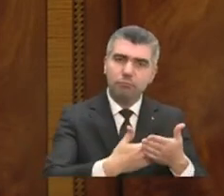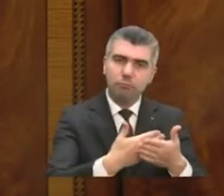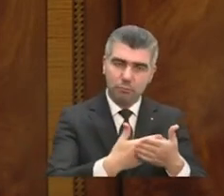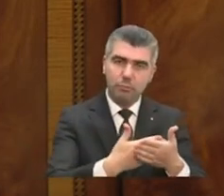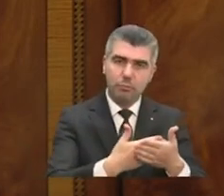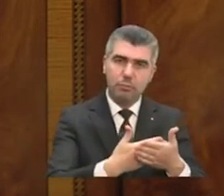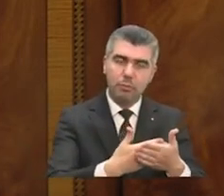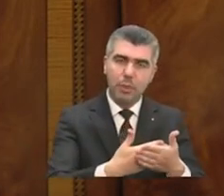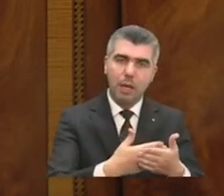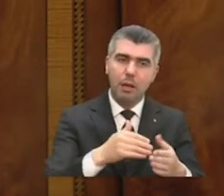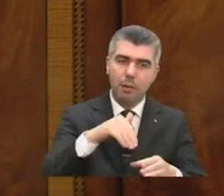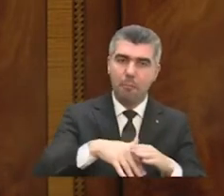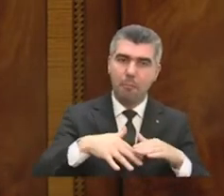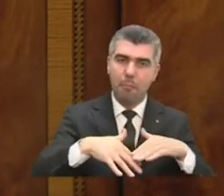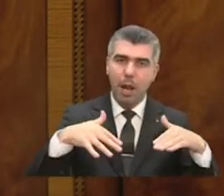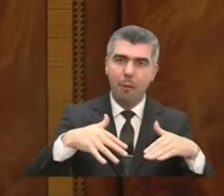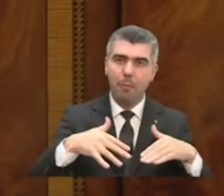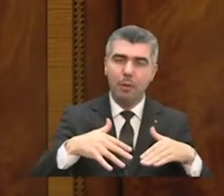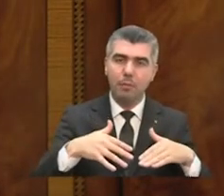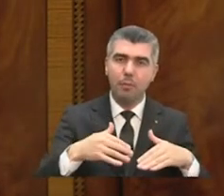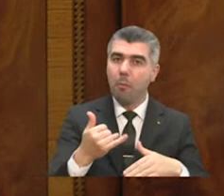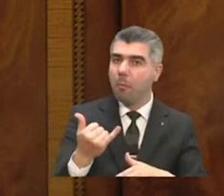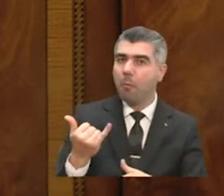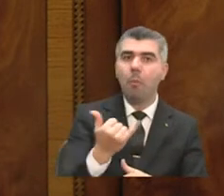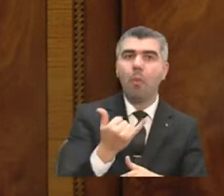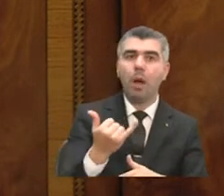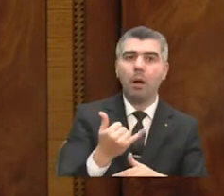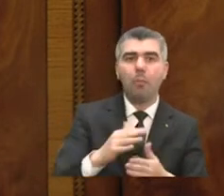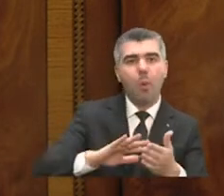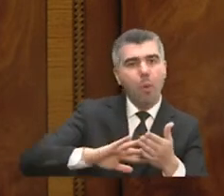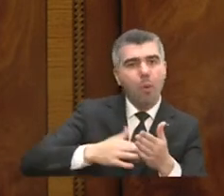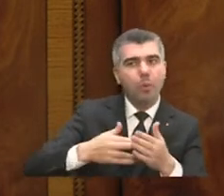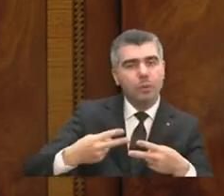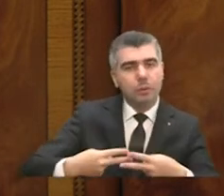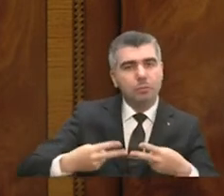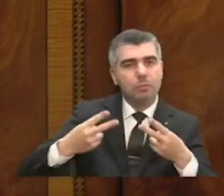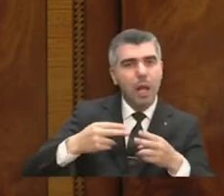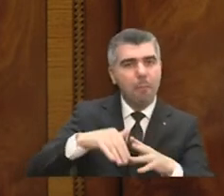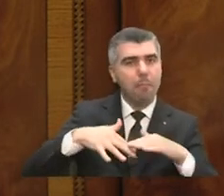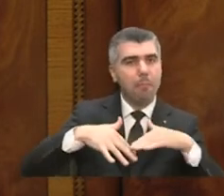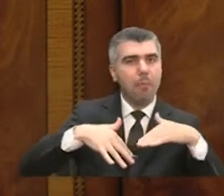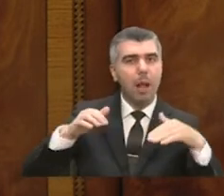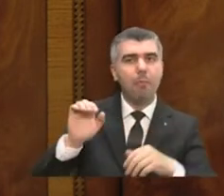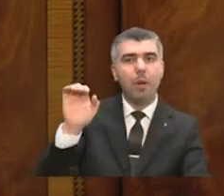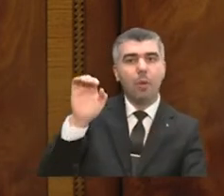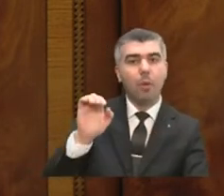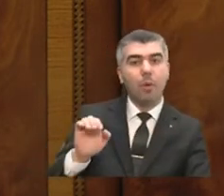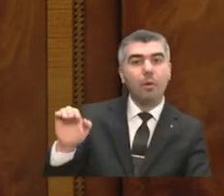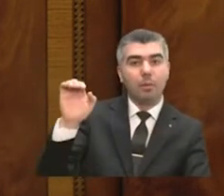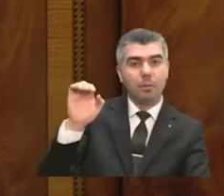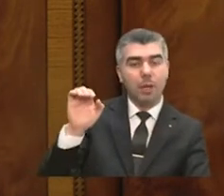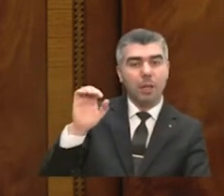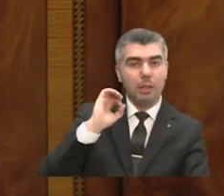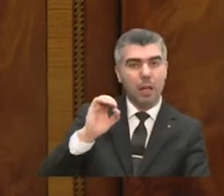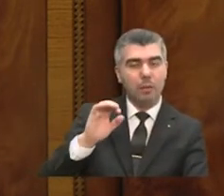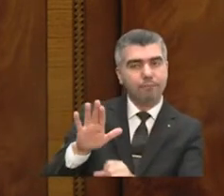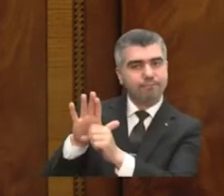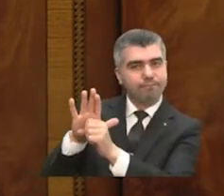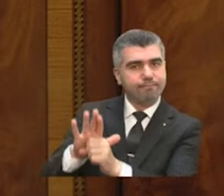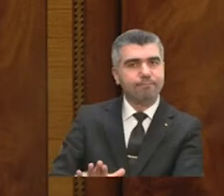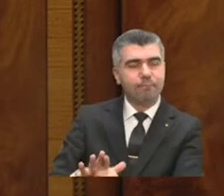ces faits et de ces données, nous, dans notre groupe, nous considérons que c'est